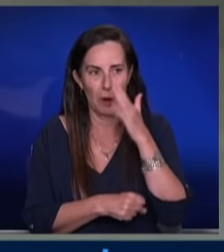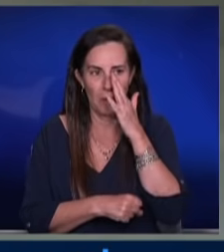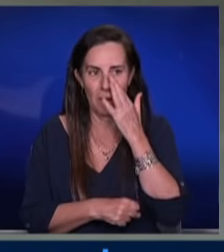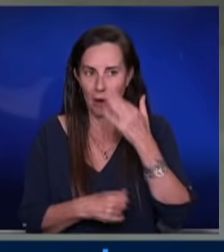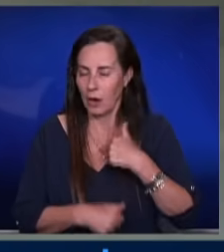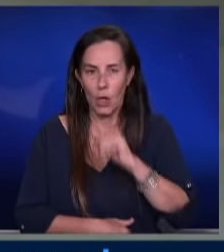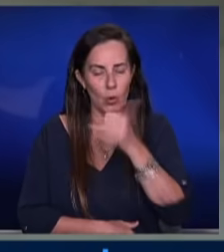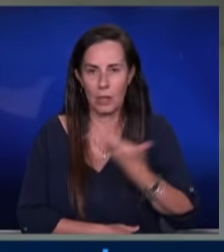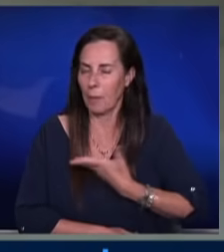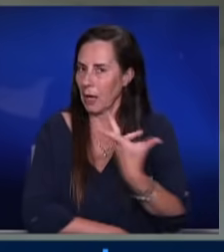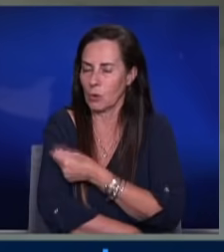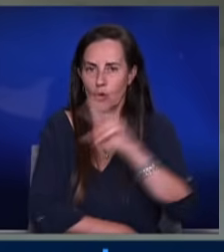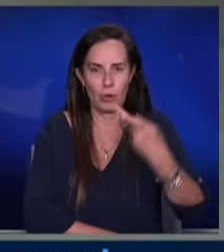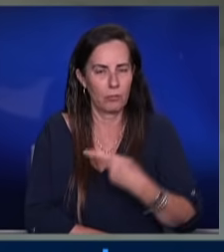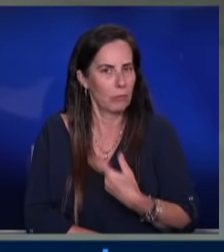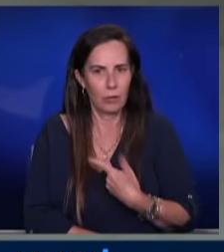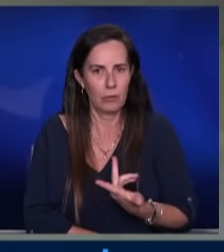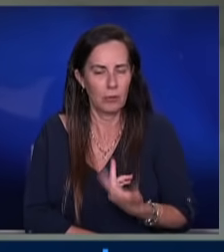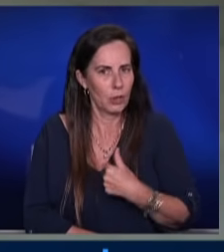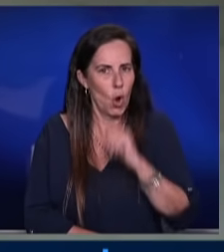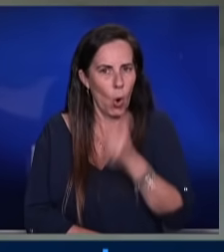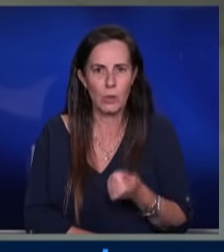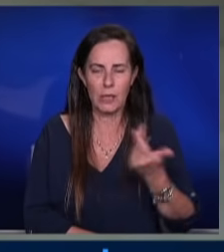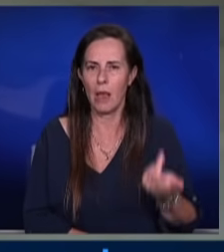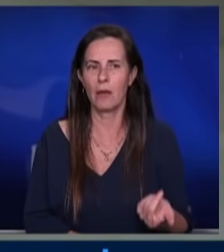לא מתכוון לקבל את החיסון הנוסף השני,